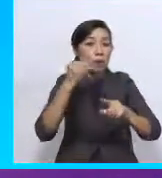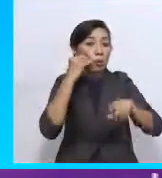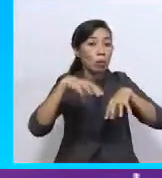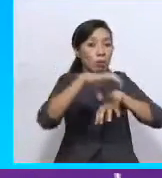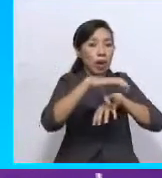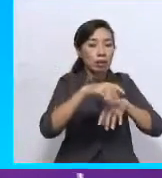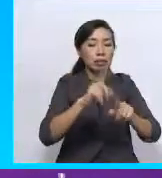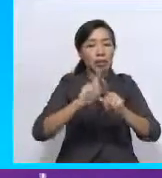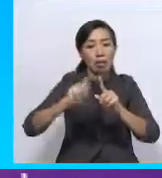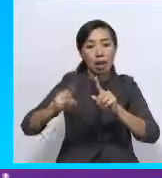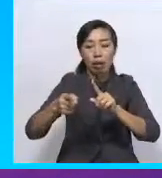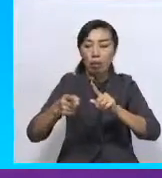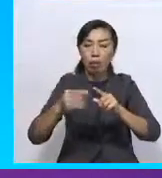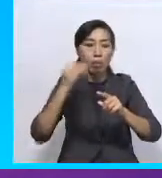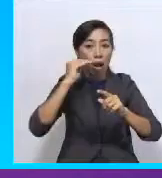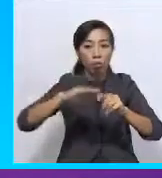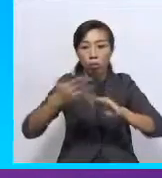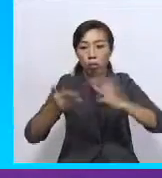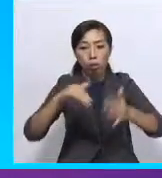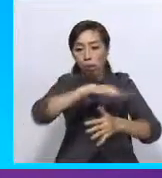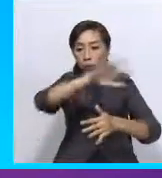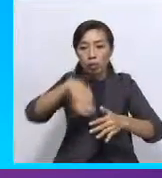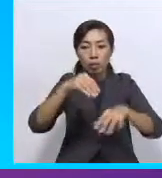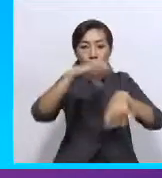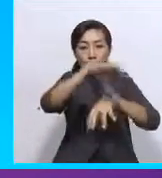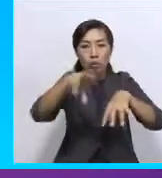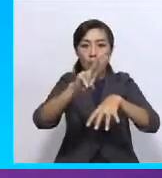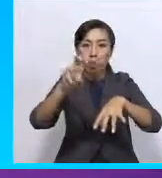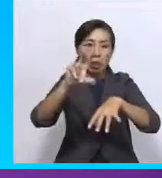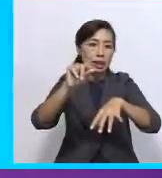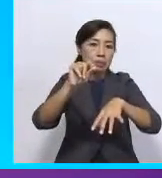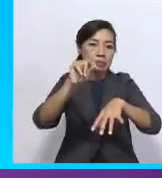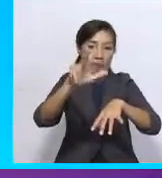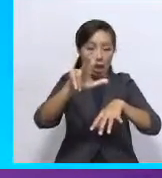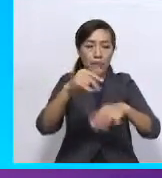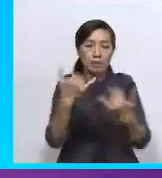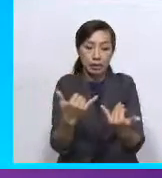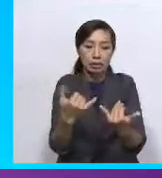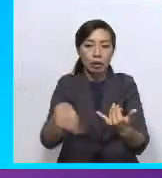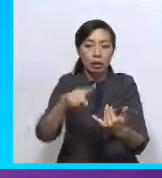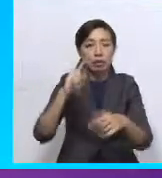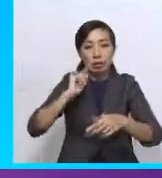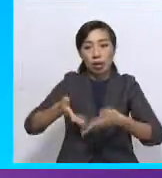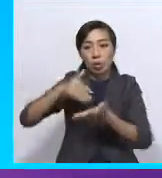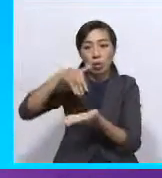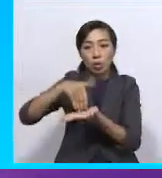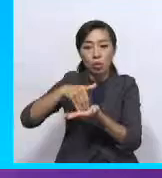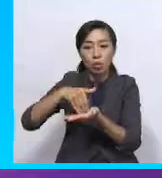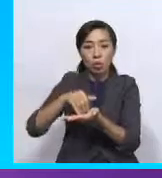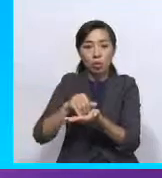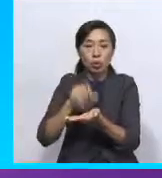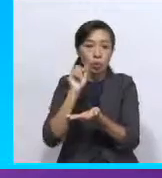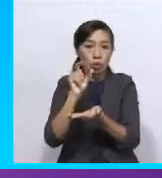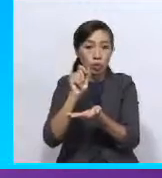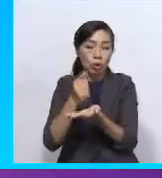11หมู่บ้านนะครับได้รับความเสียหายรวมแล้วเนี่ย223หลังคาเรือนนะครับซึ่งขณะนี้มีการตั้งนะครับศูนย์อำนวยการเฉพาะกิจ